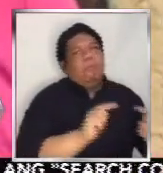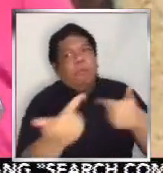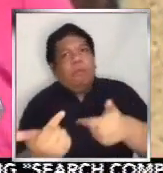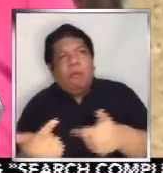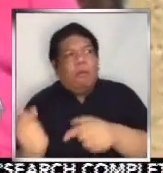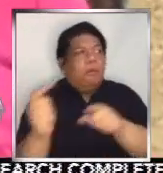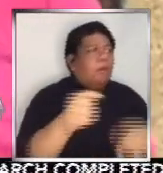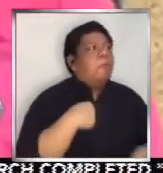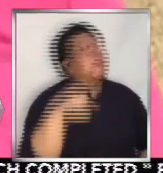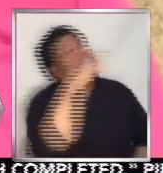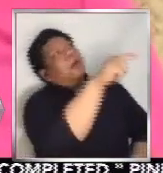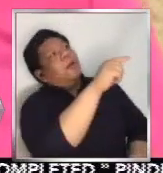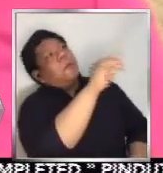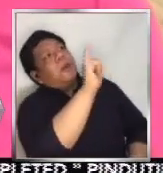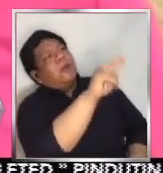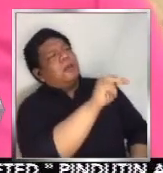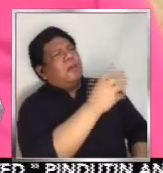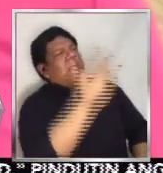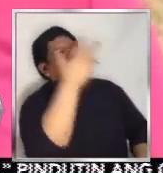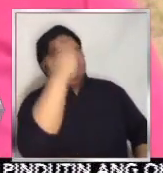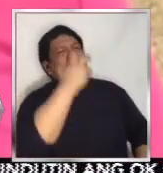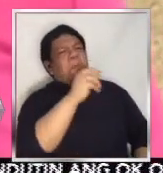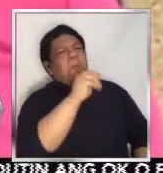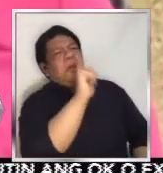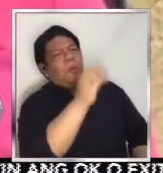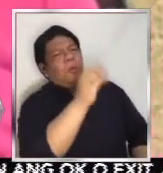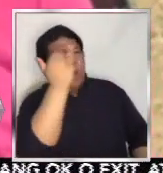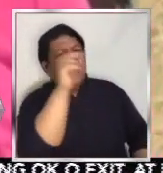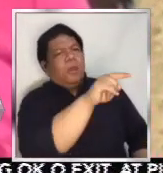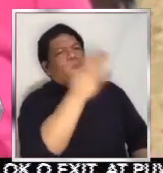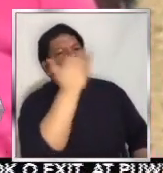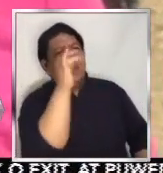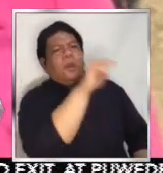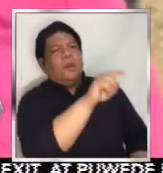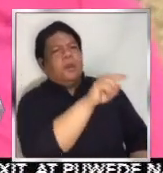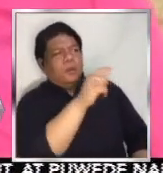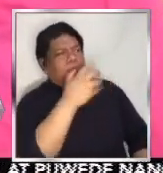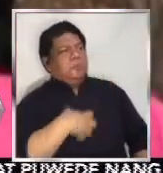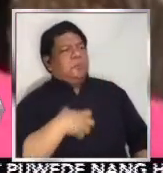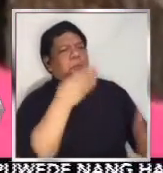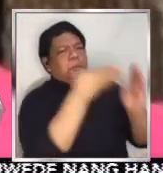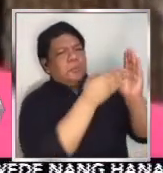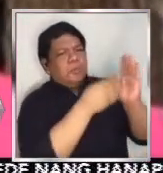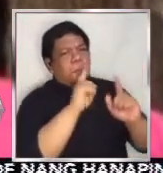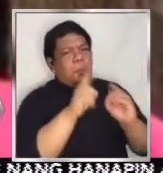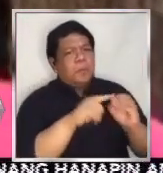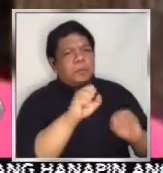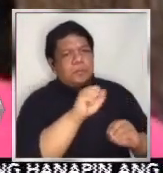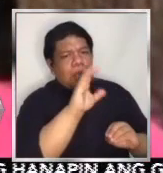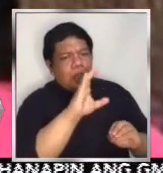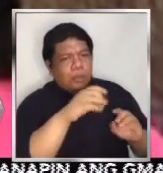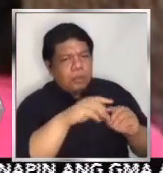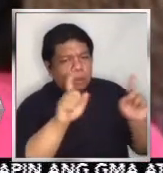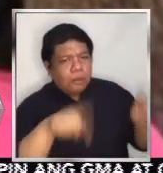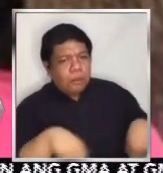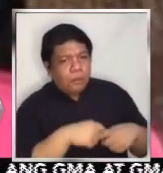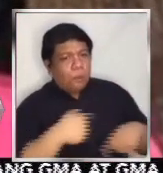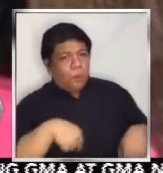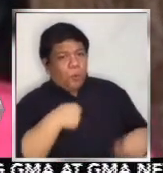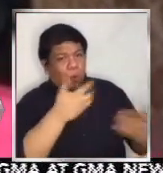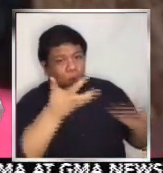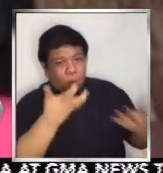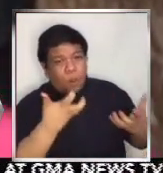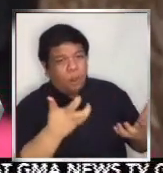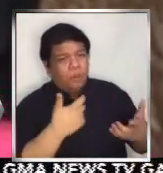ang taga-main kasi bakit daw tinuro kami doon na doon kami magreklamo para sa software namin. Ang habol kasi po namin, nasa master list po